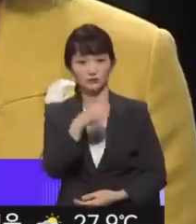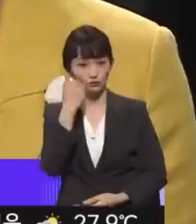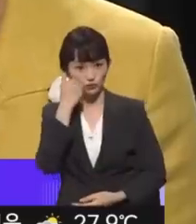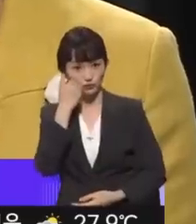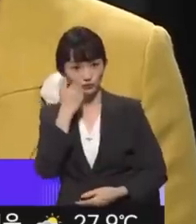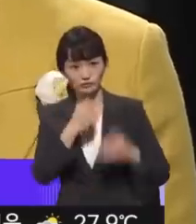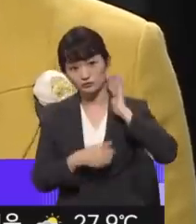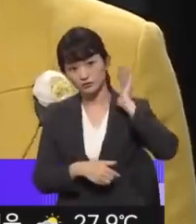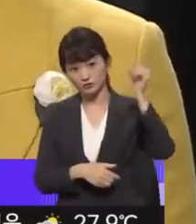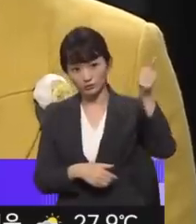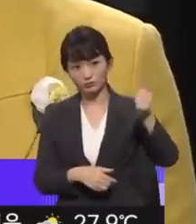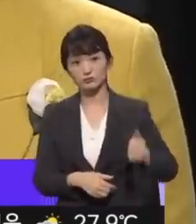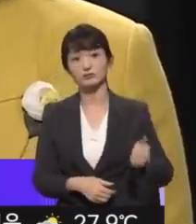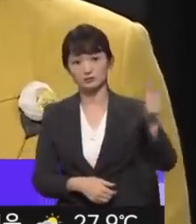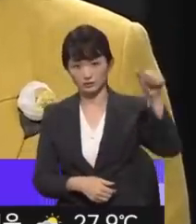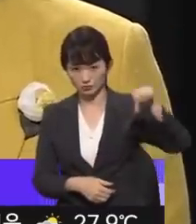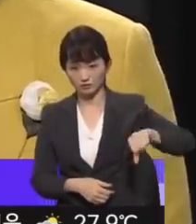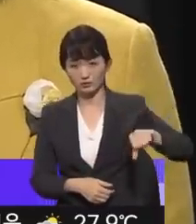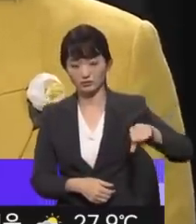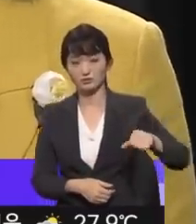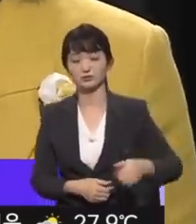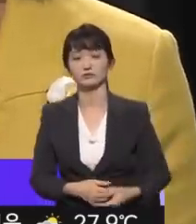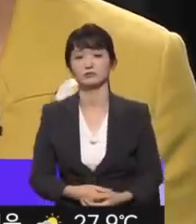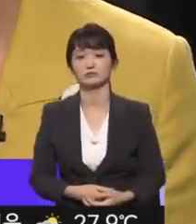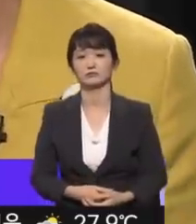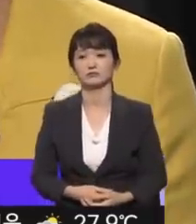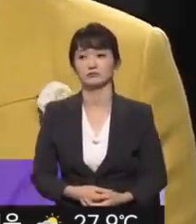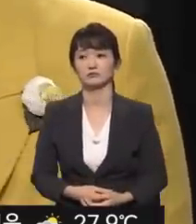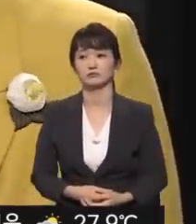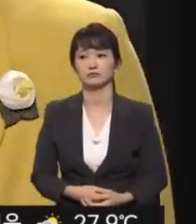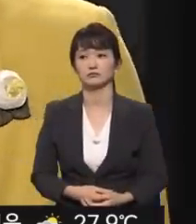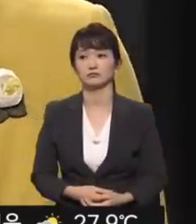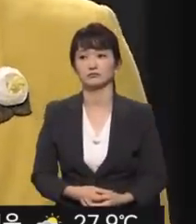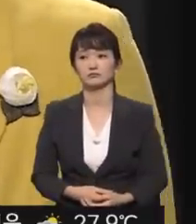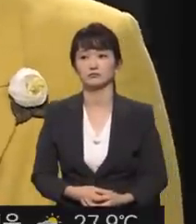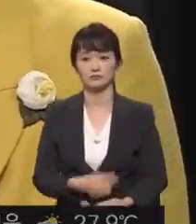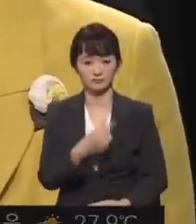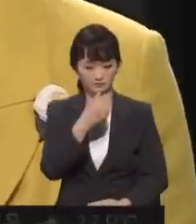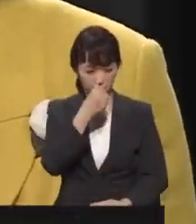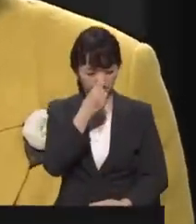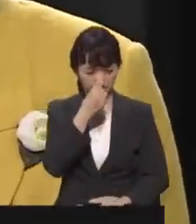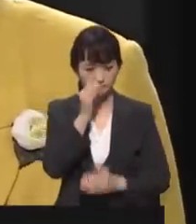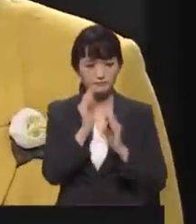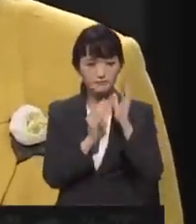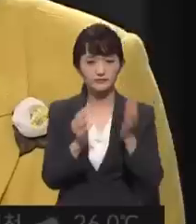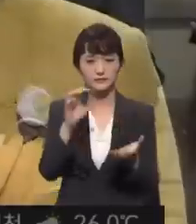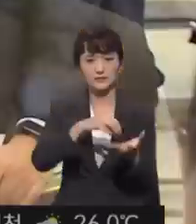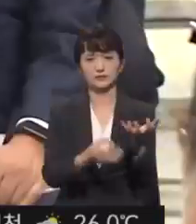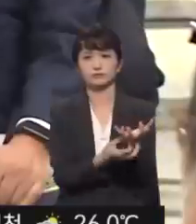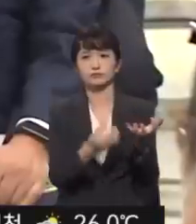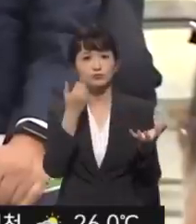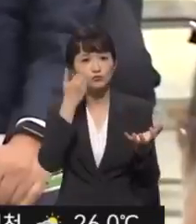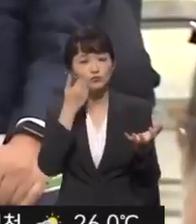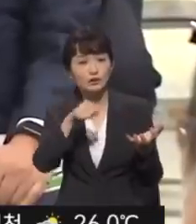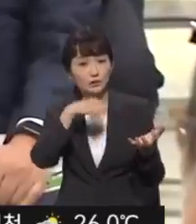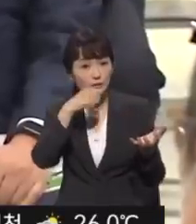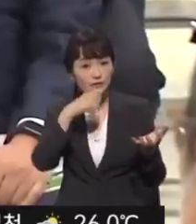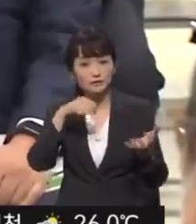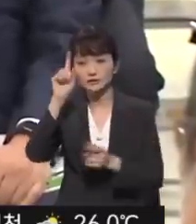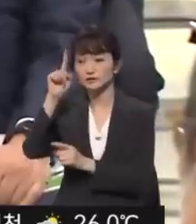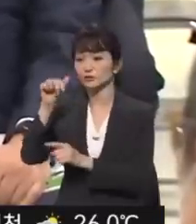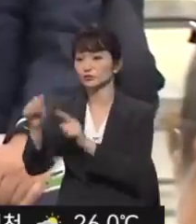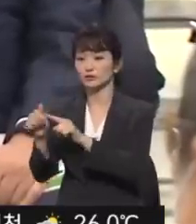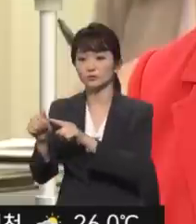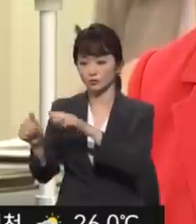대통령이 가지고 되시는 거라 생각을 했거든요 소주의 김치찌개 삼겹살의 누구하고 듯이 려고 2루서 대표하고 이렇게